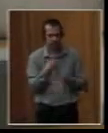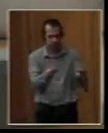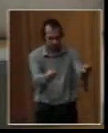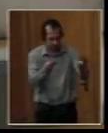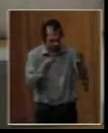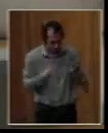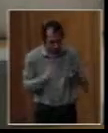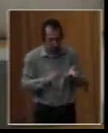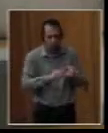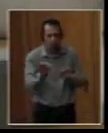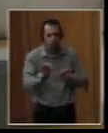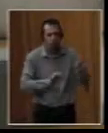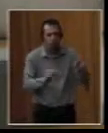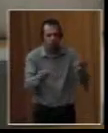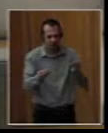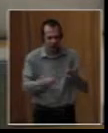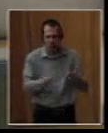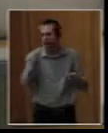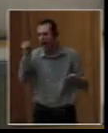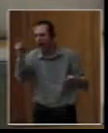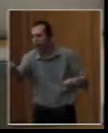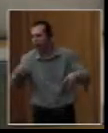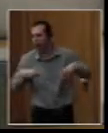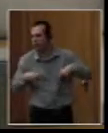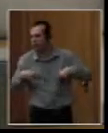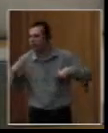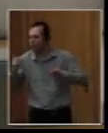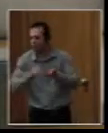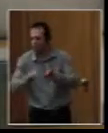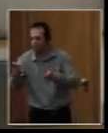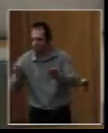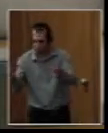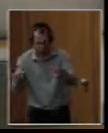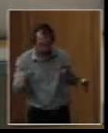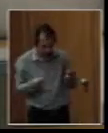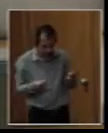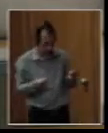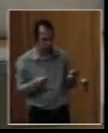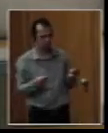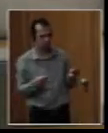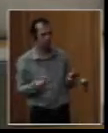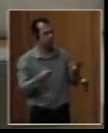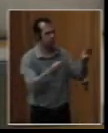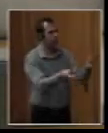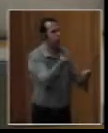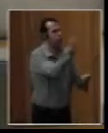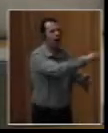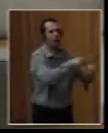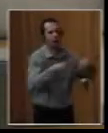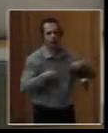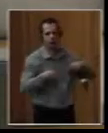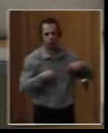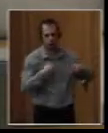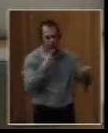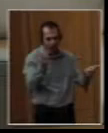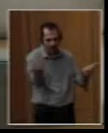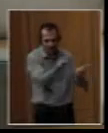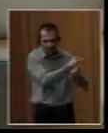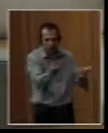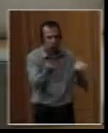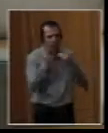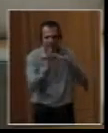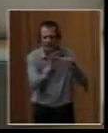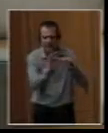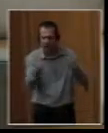σχέδιο νόμου που έχει ετοιμάσει το ΤΑΔΕ Υπουργείο και το δίνουμε στο ΔΙΝΑ Υπουργείο, γιατί δεν υπάρχει καν συνεργασία μεταξύ